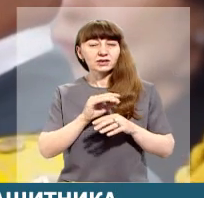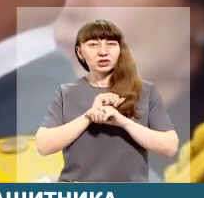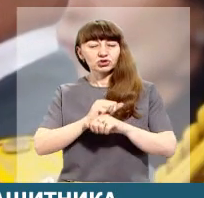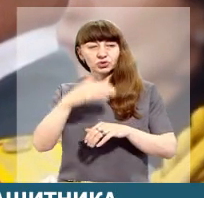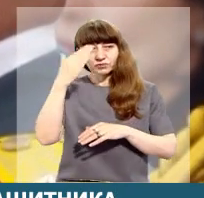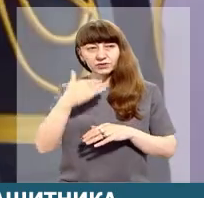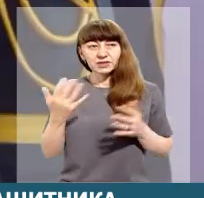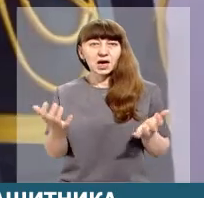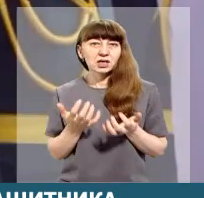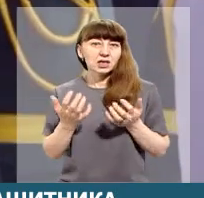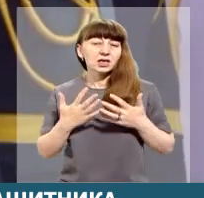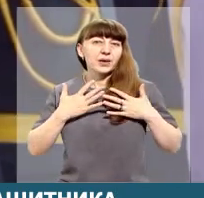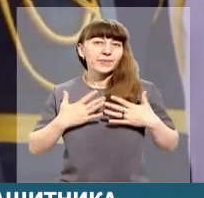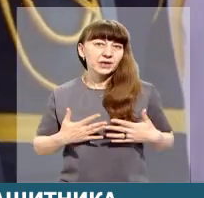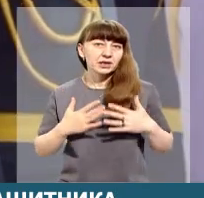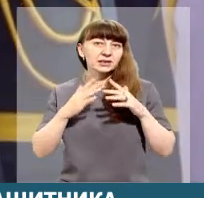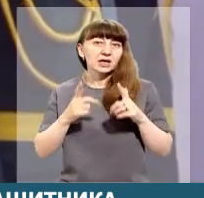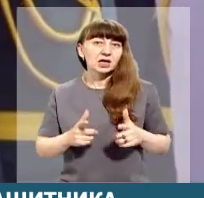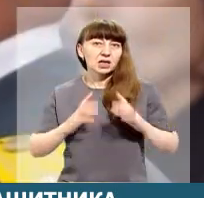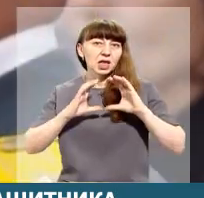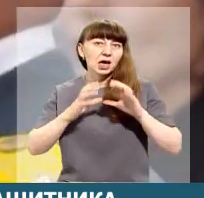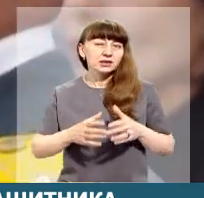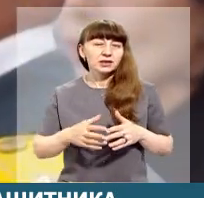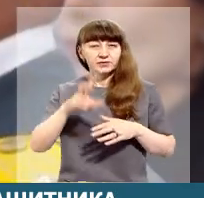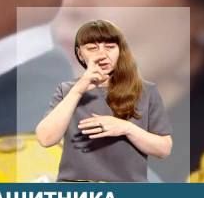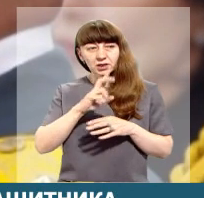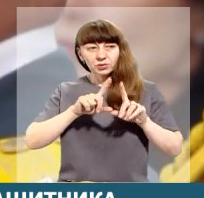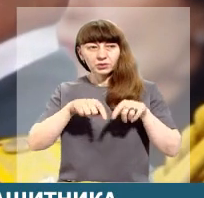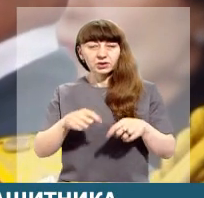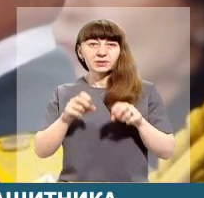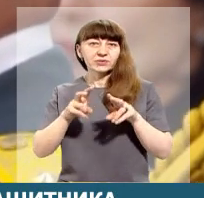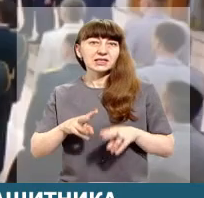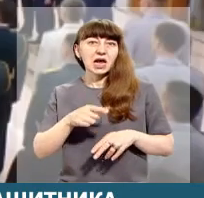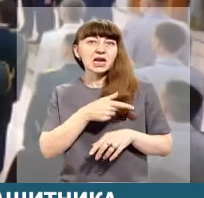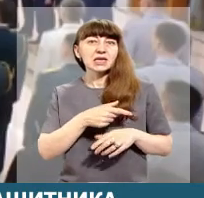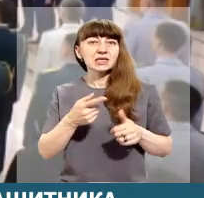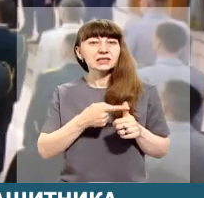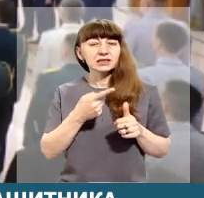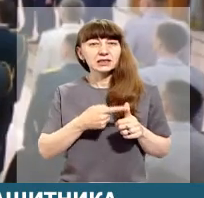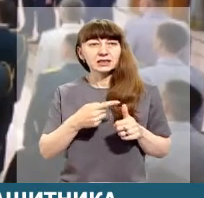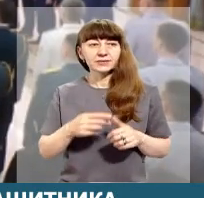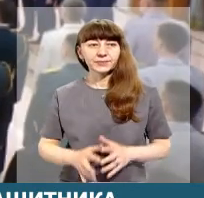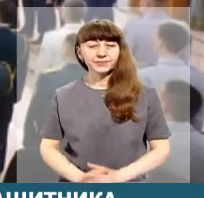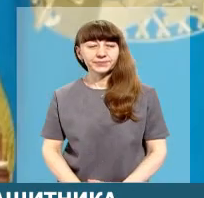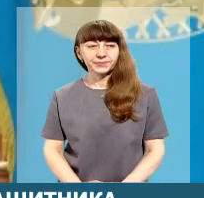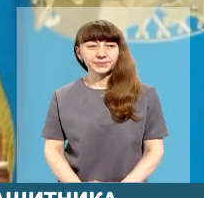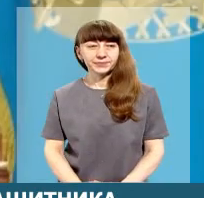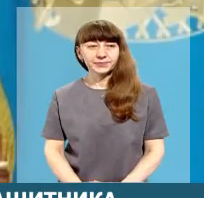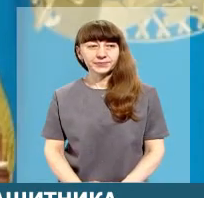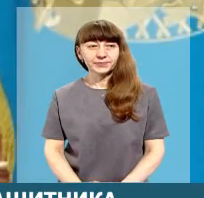Отечества в сохранении мира и согласия в стране, присвоил воинские и специальные звания, классные чины офицера.